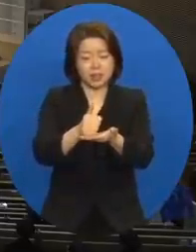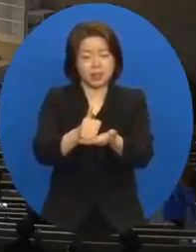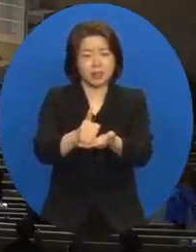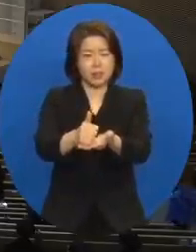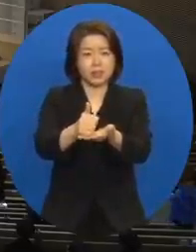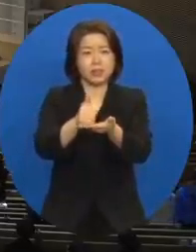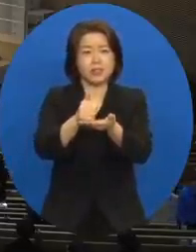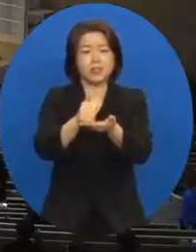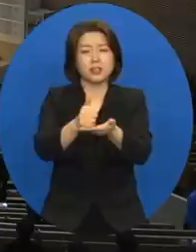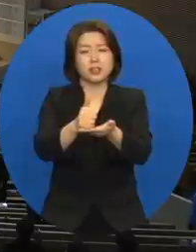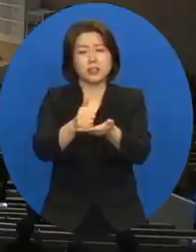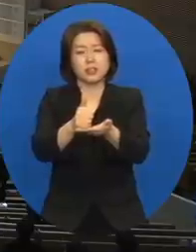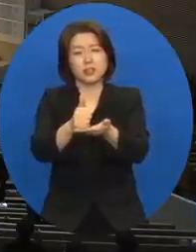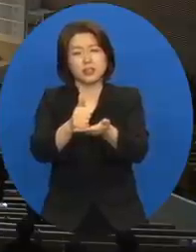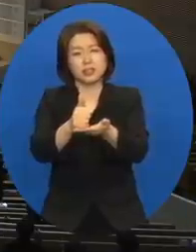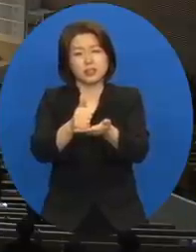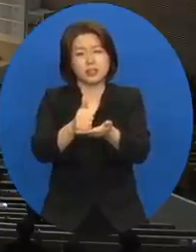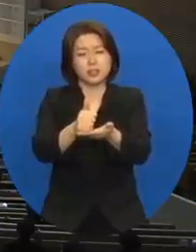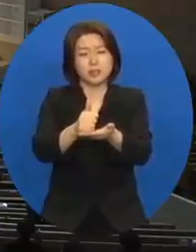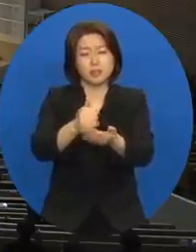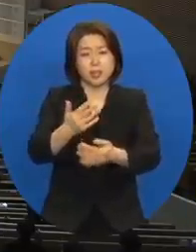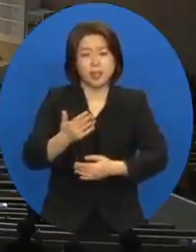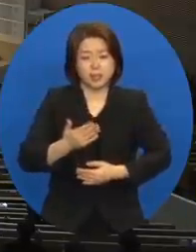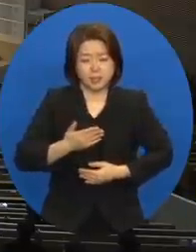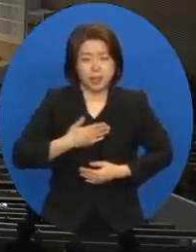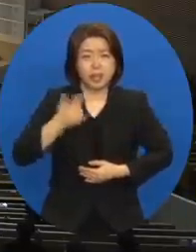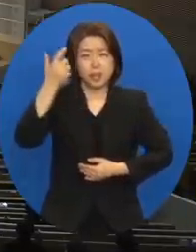on the